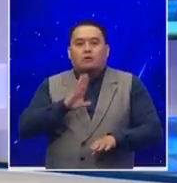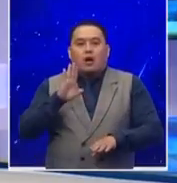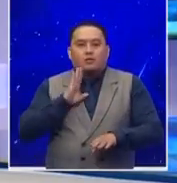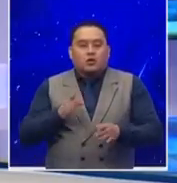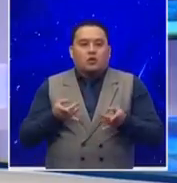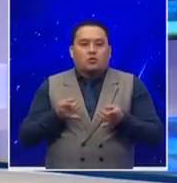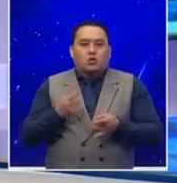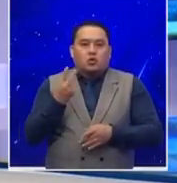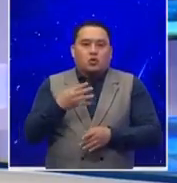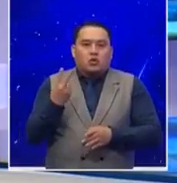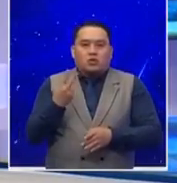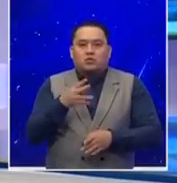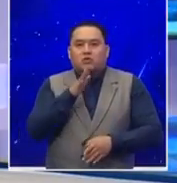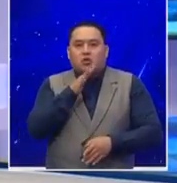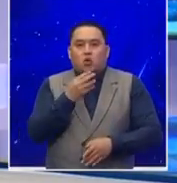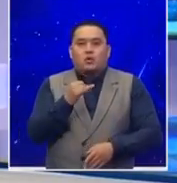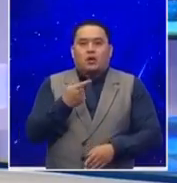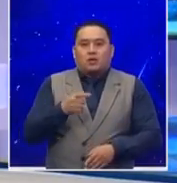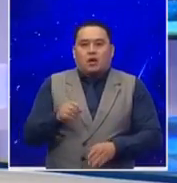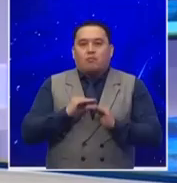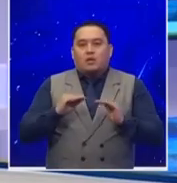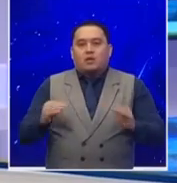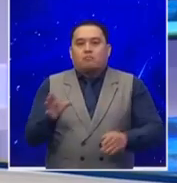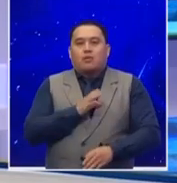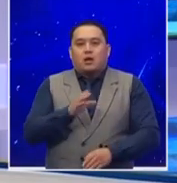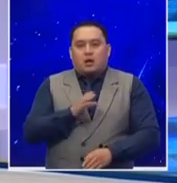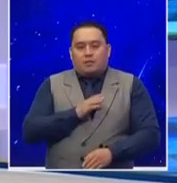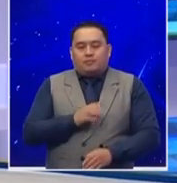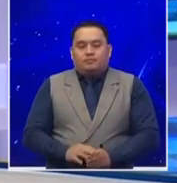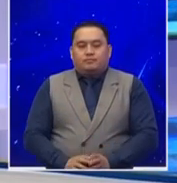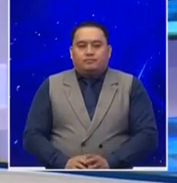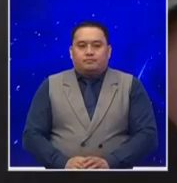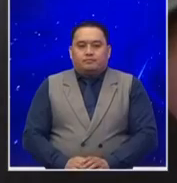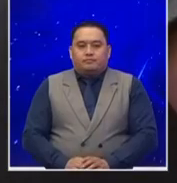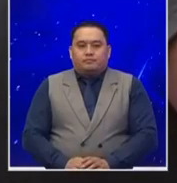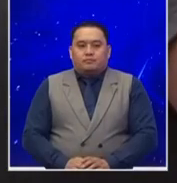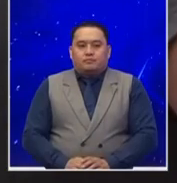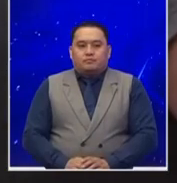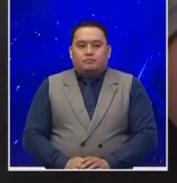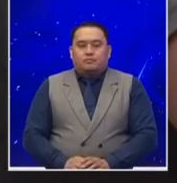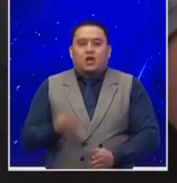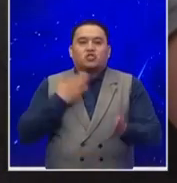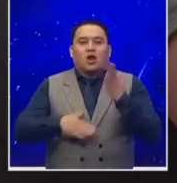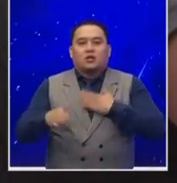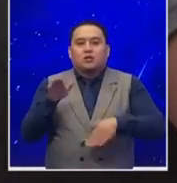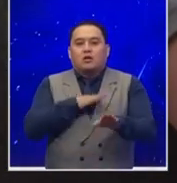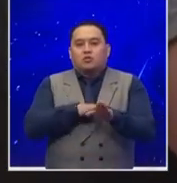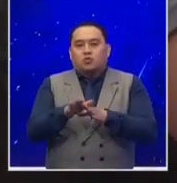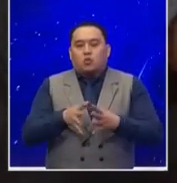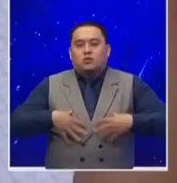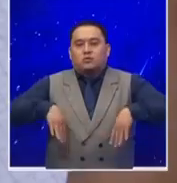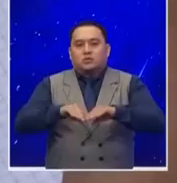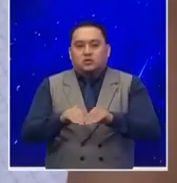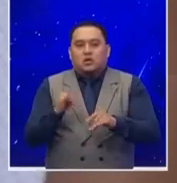42 жастағы Гүлнәс Шәкенова. Балаларым байлығым дейді батырана. Шаңырағы шаттыққа толы. Садуақасыптар